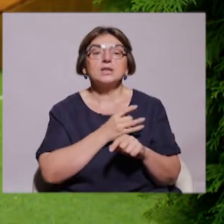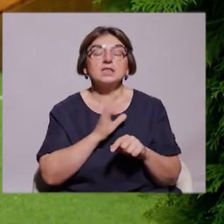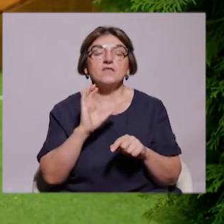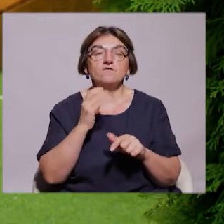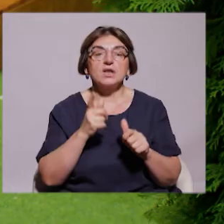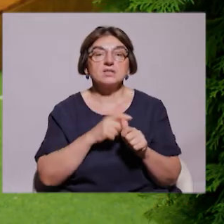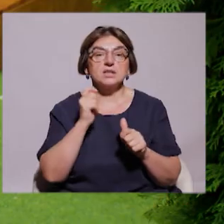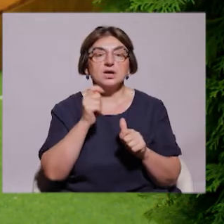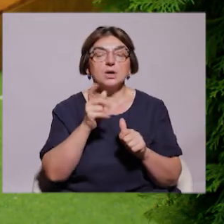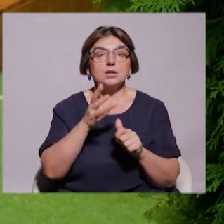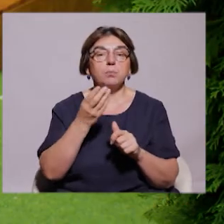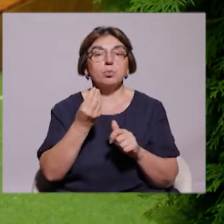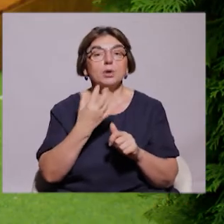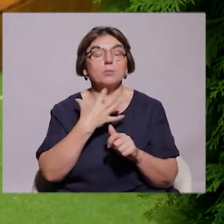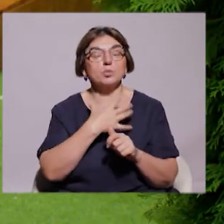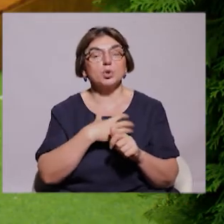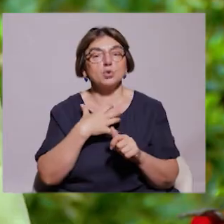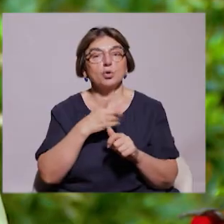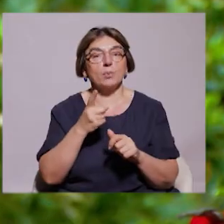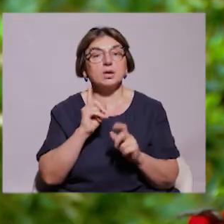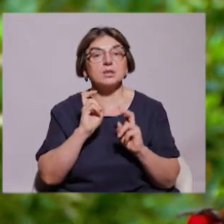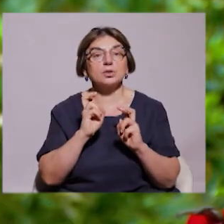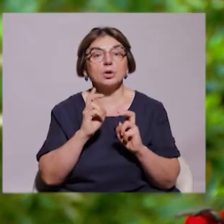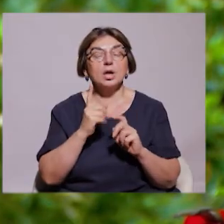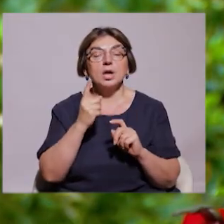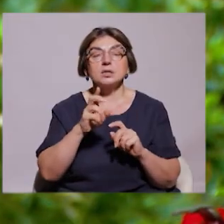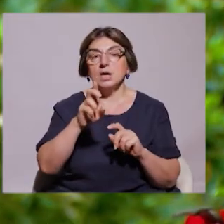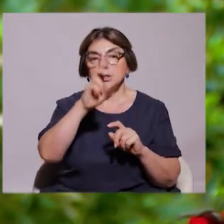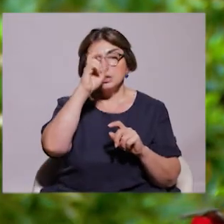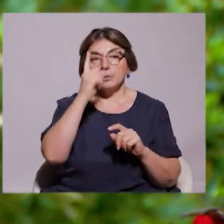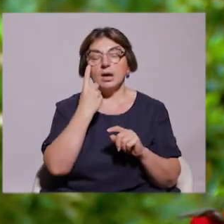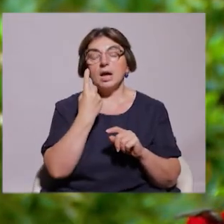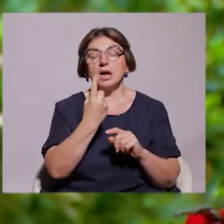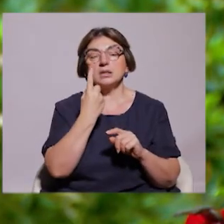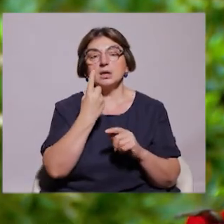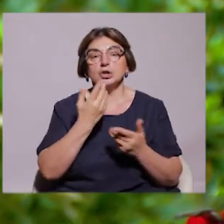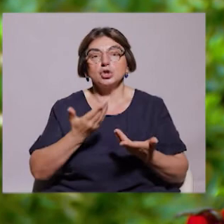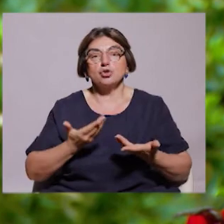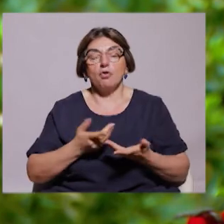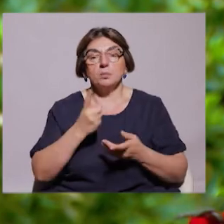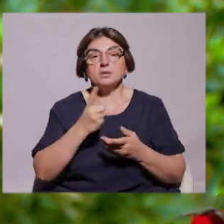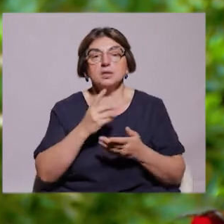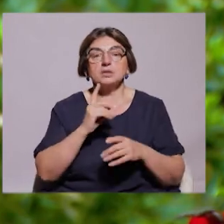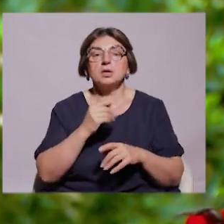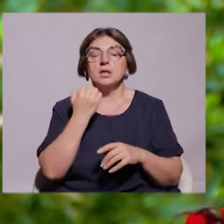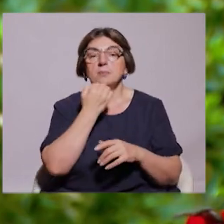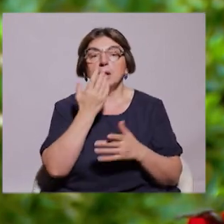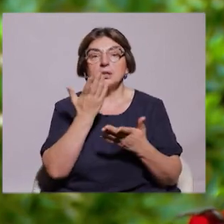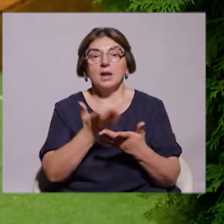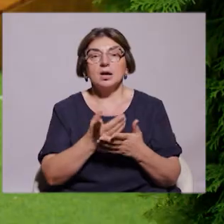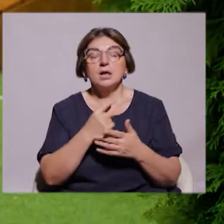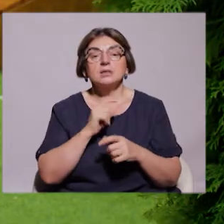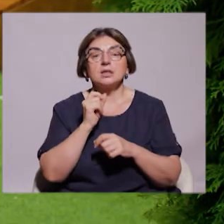ერთ-ერთ ნიმუშად ჩაითვლება. დავალება, რაც მინდა მოგცეთ ბავშვებო, არის შემდეგი: მინდა, რომ ჩვენი გაკვეთილი გახდეს ცოტა სახალისო